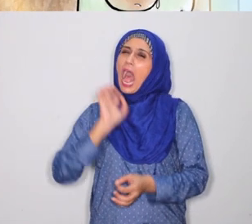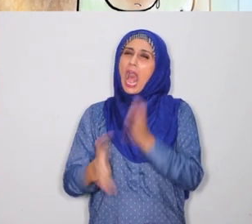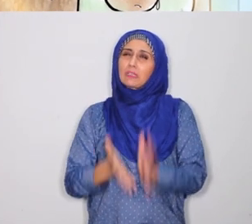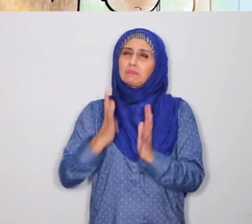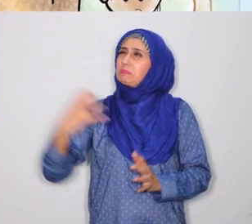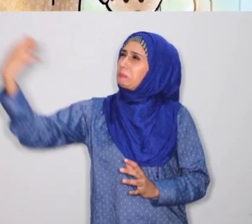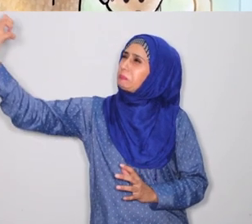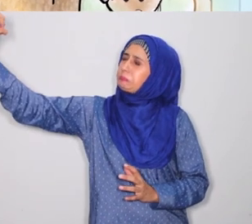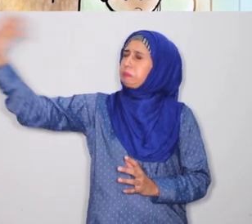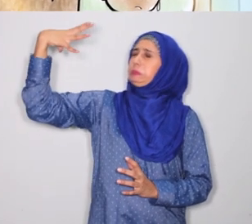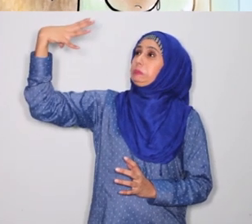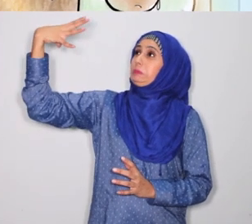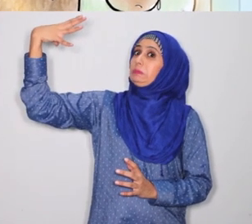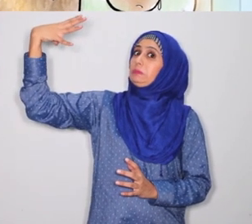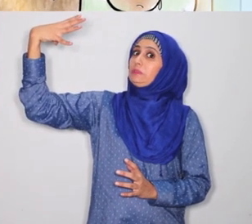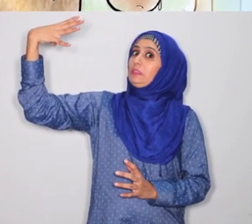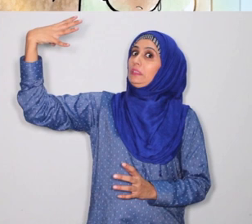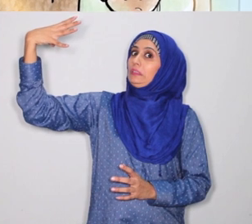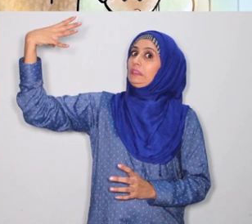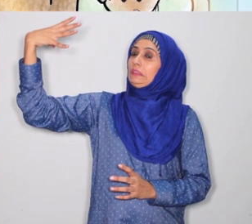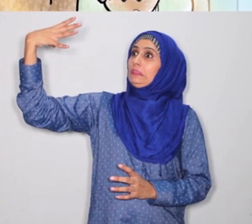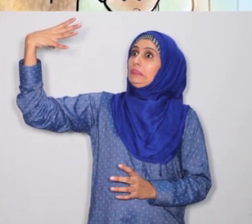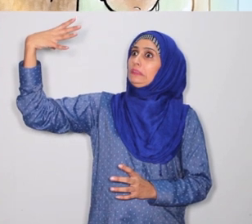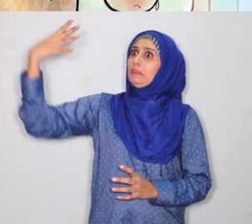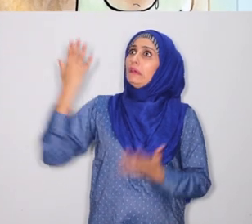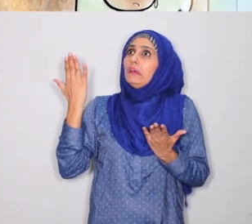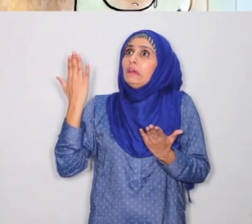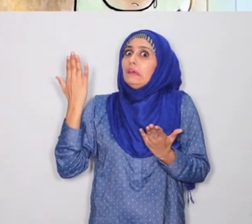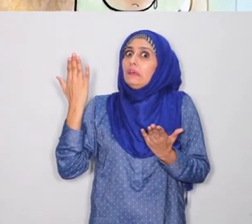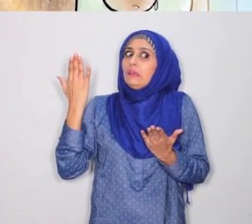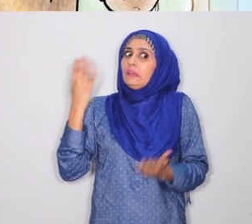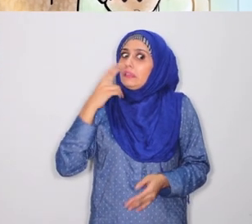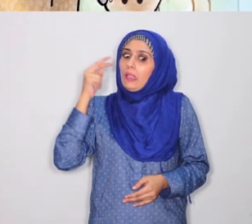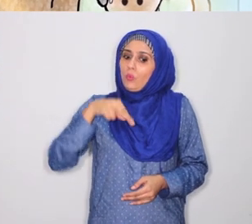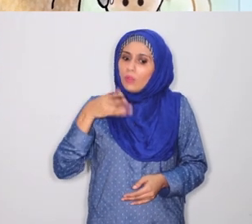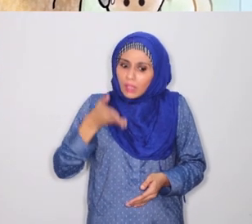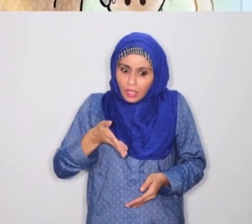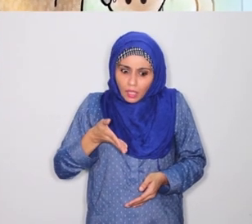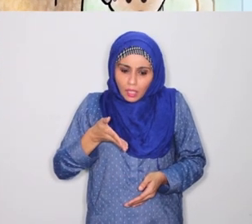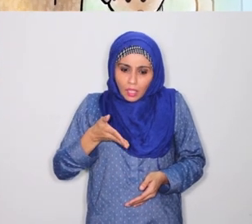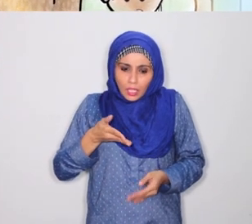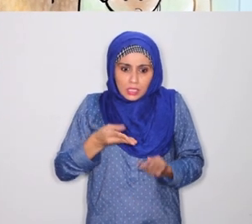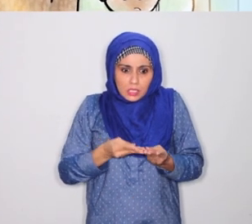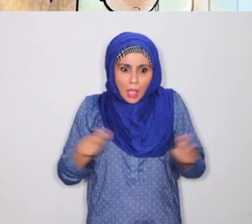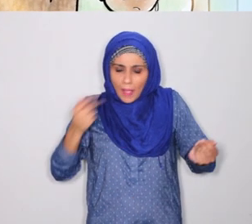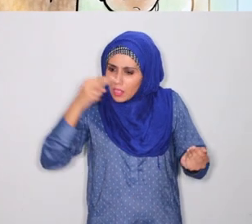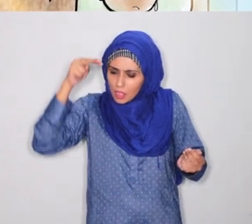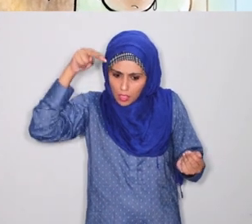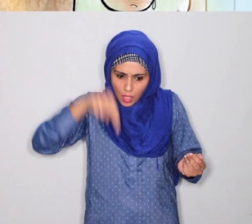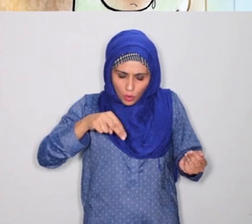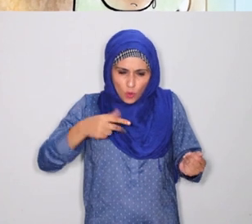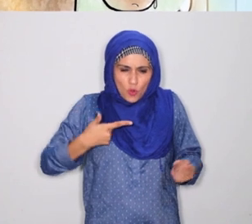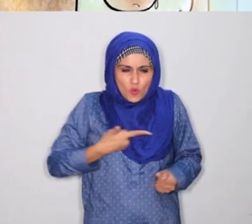चमका। अरे ये क्या, नीचे देखा तो लोग पसीने